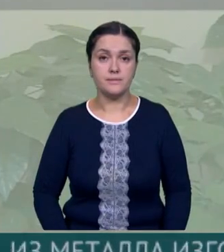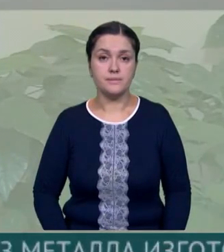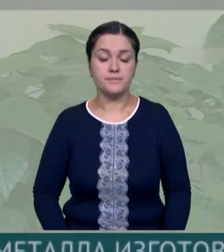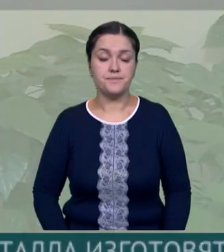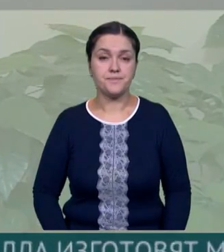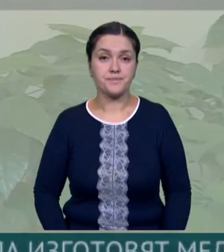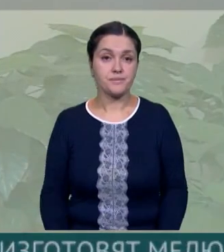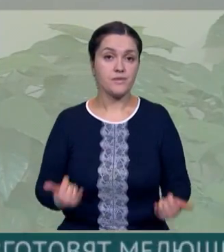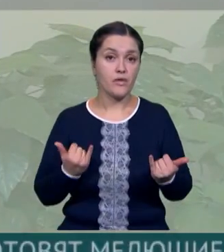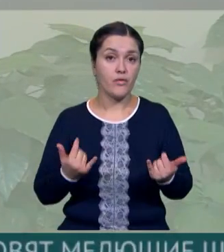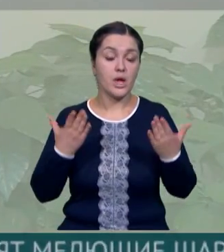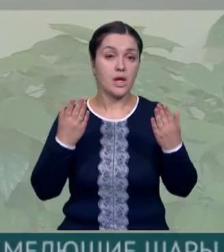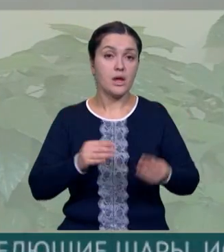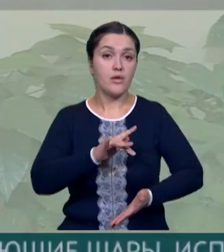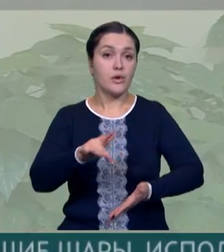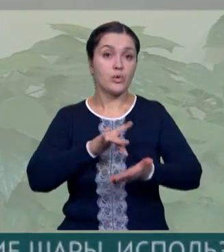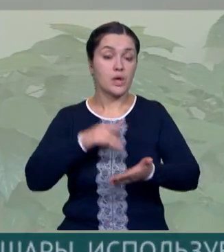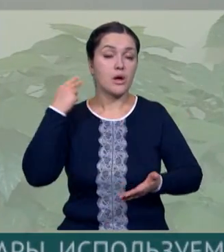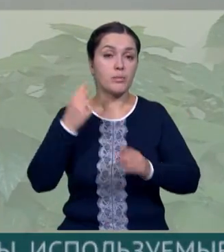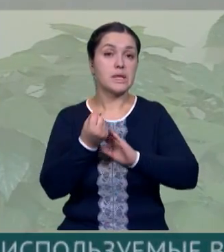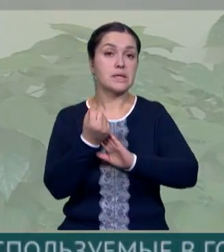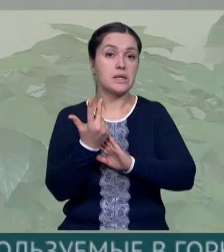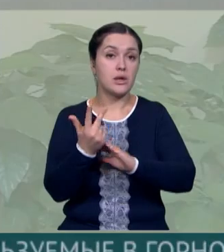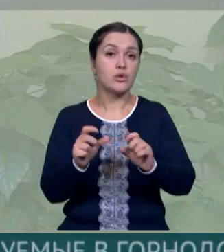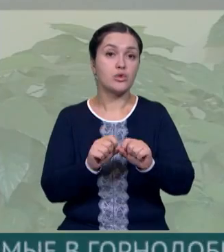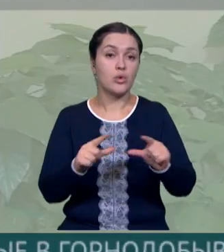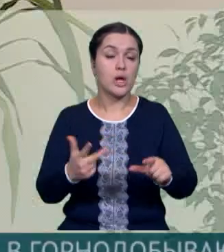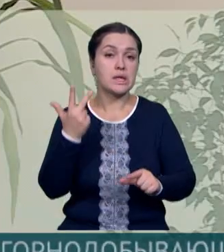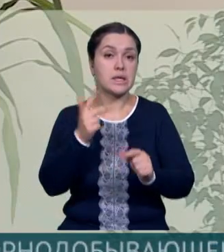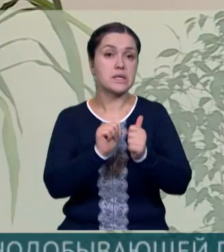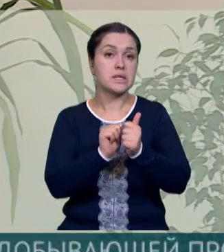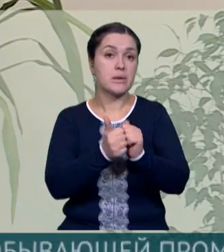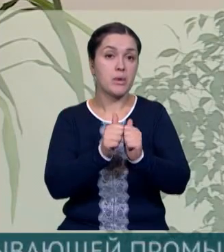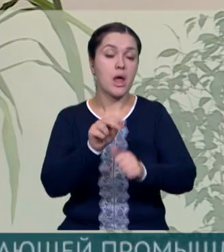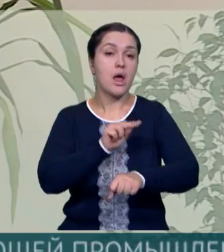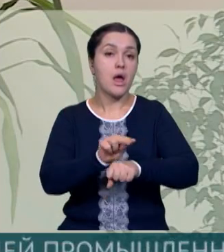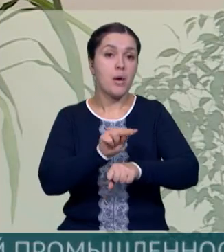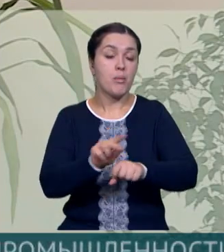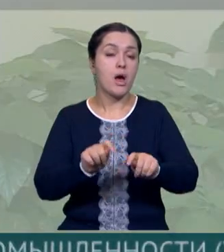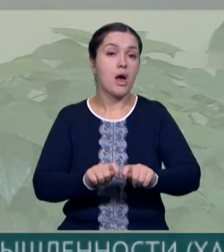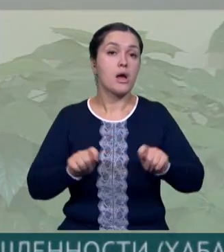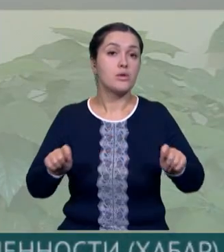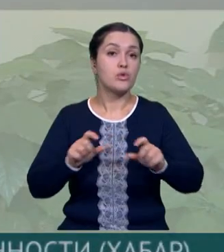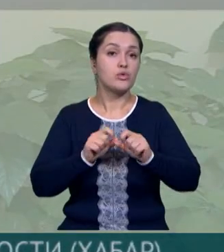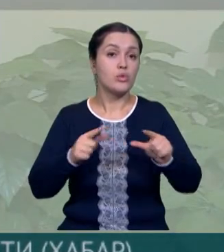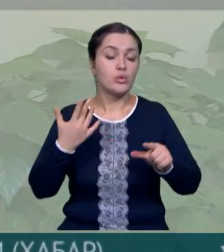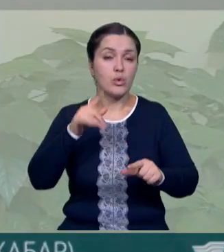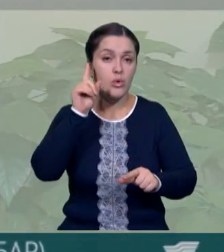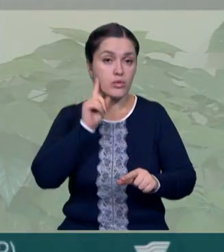На сегодняшний день в городе Актобе 13 школ трехсменным обучается. С открытием этих школ уже разгрузятся